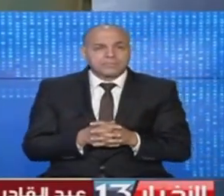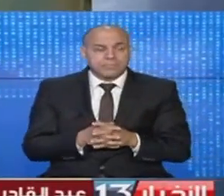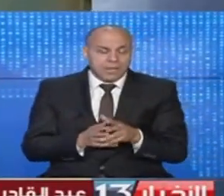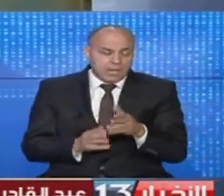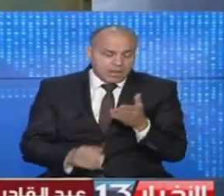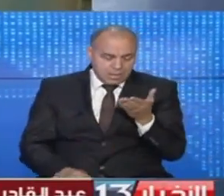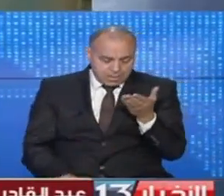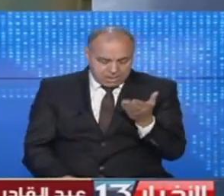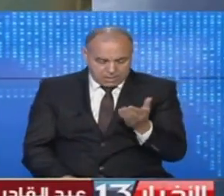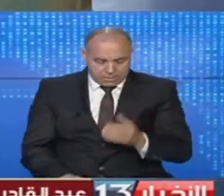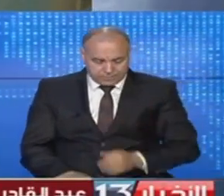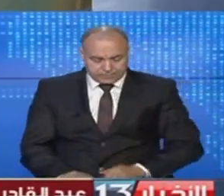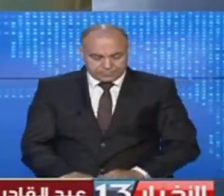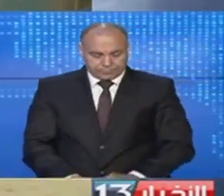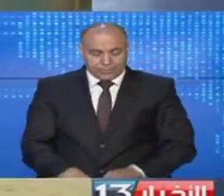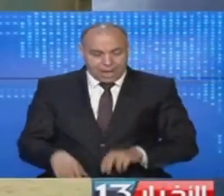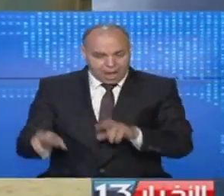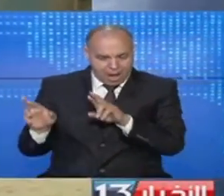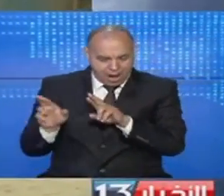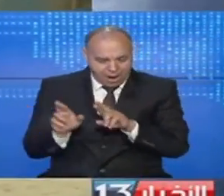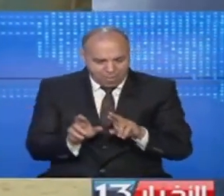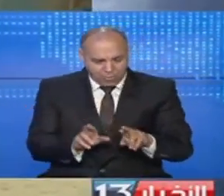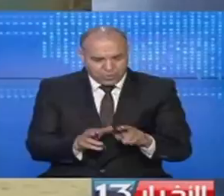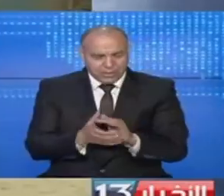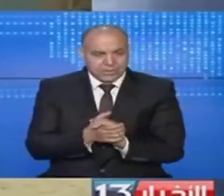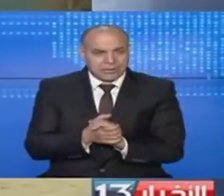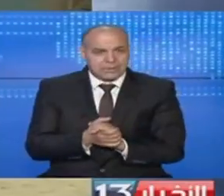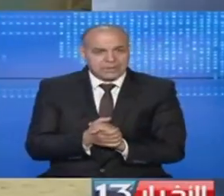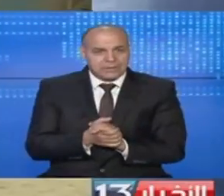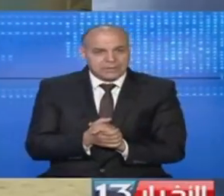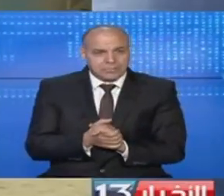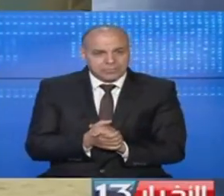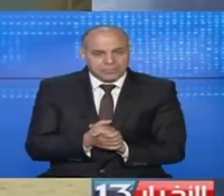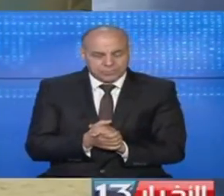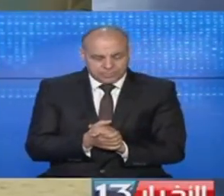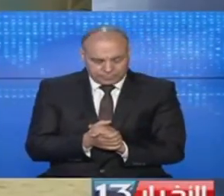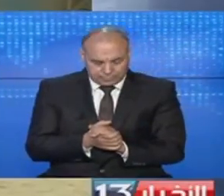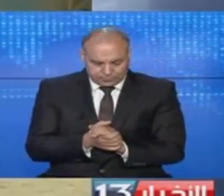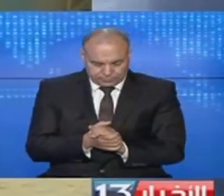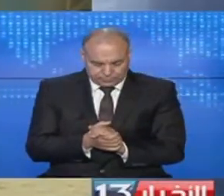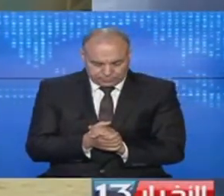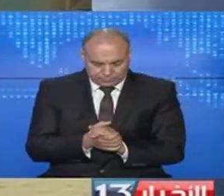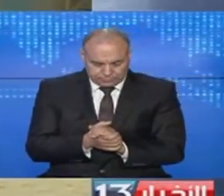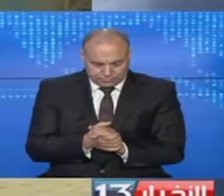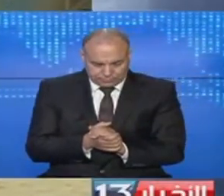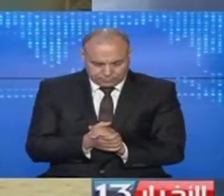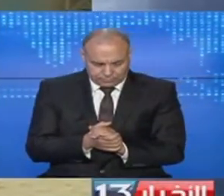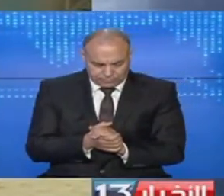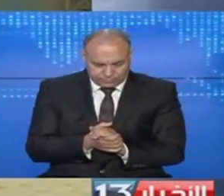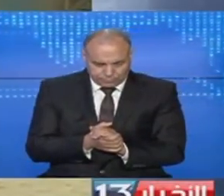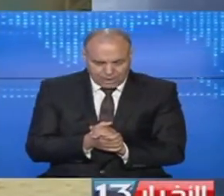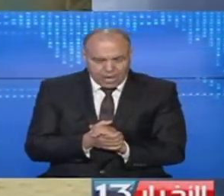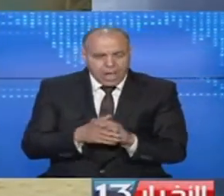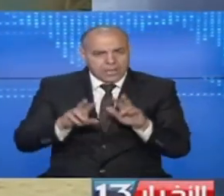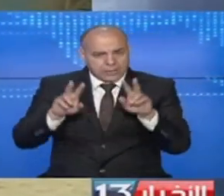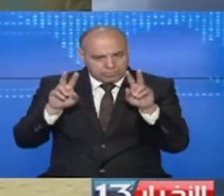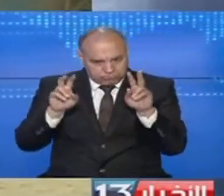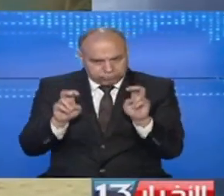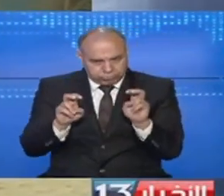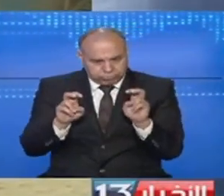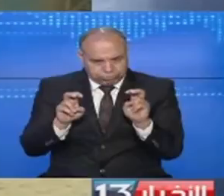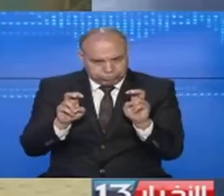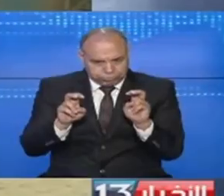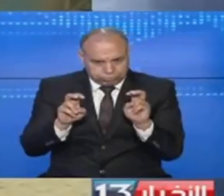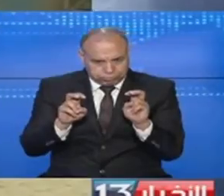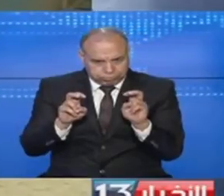هذا العودة معناها تمت معناها منذ على أثر التوقف